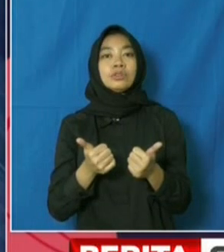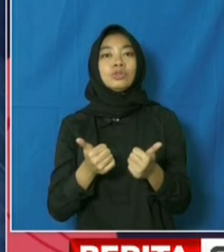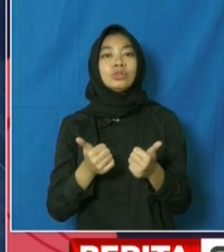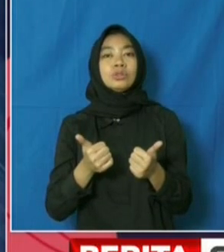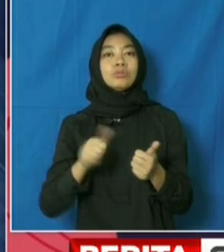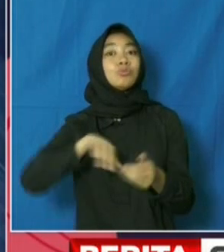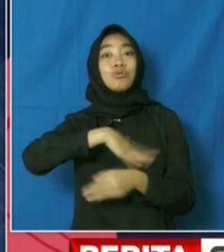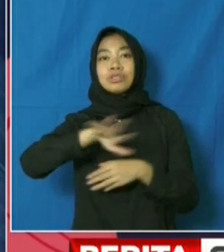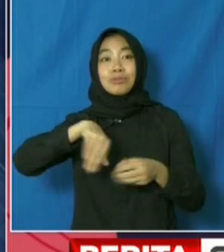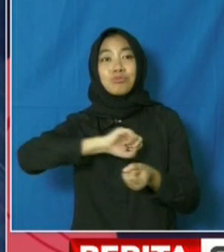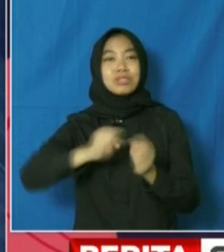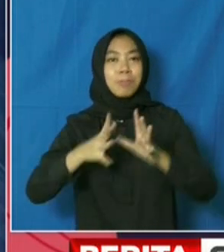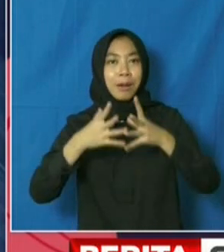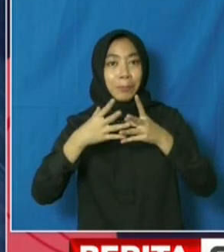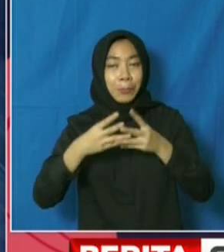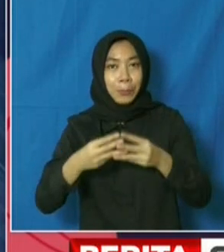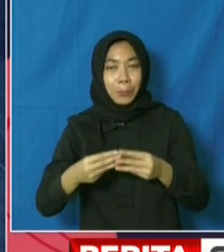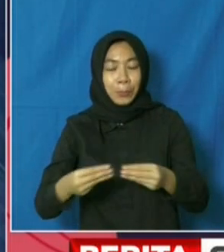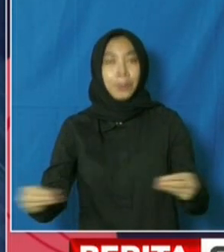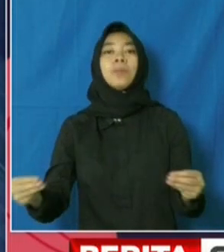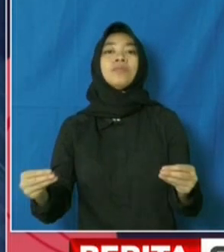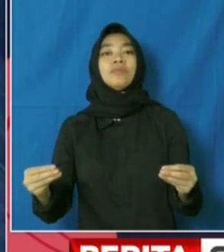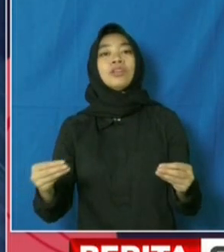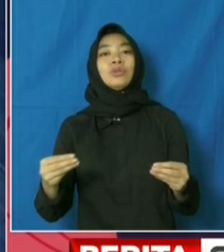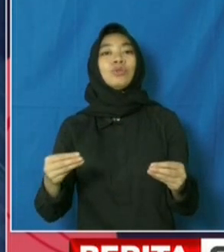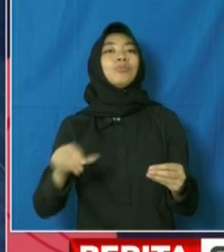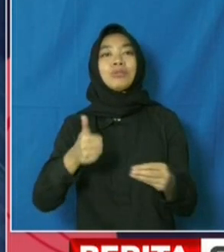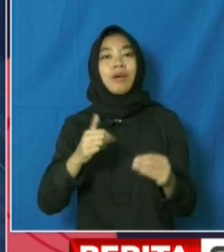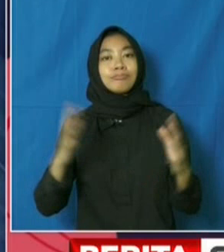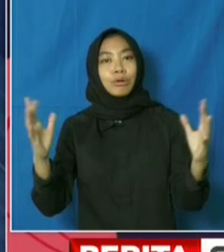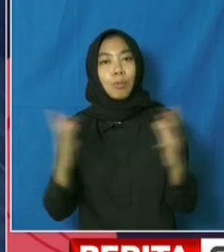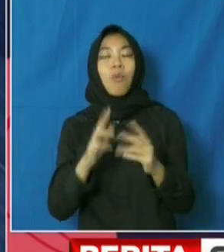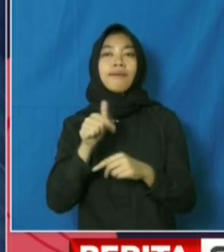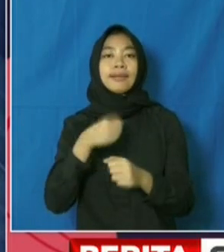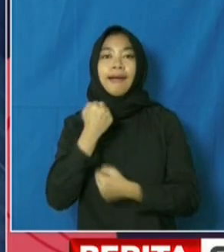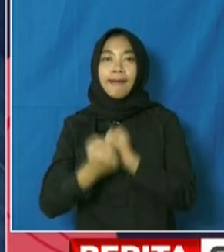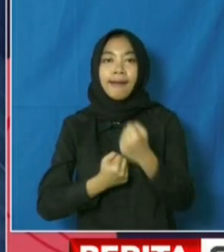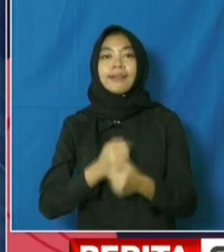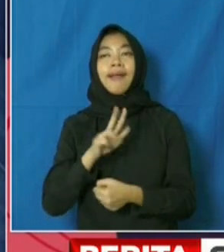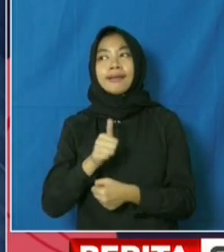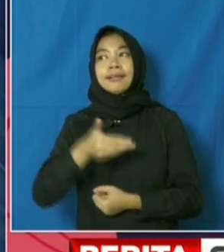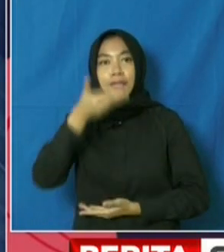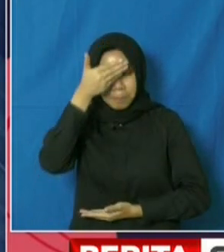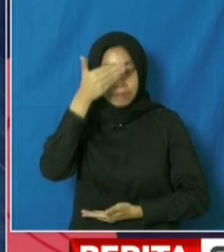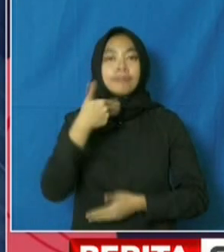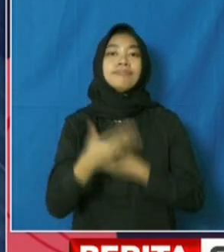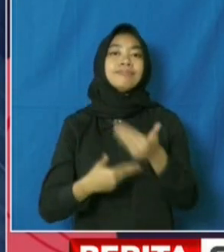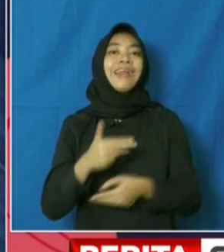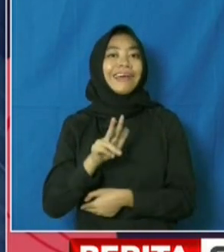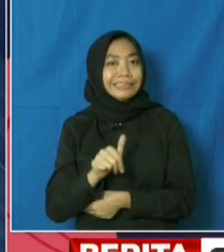segera sirna segera hilang sehingga kita bisa kembali normal di dalam menjalankan aktivitas